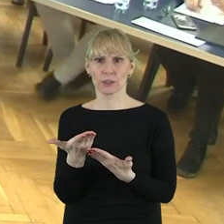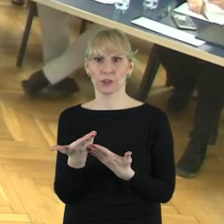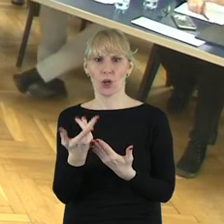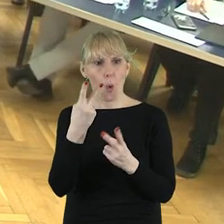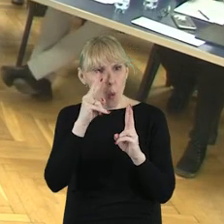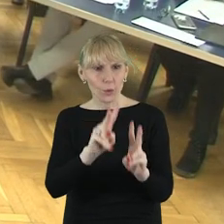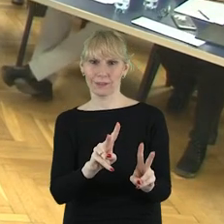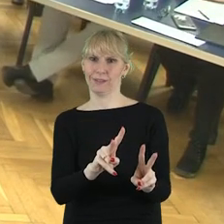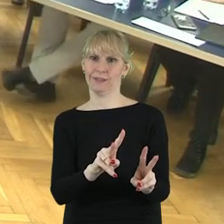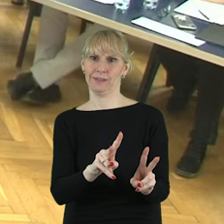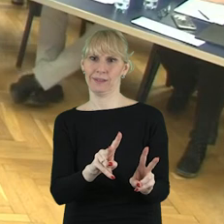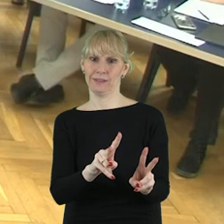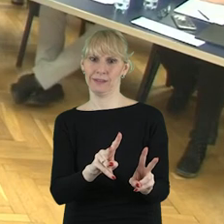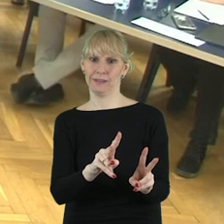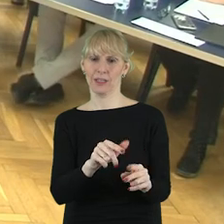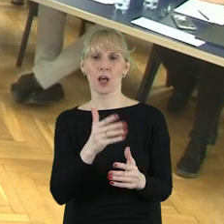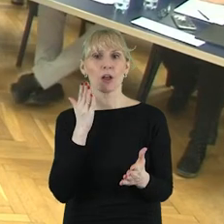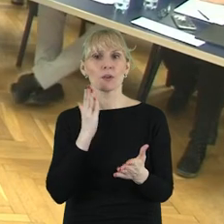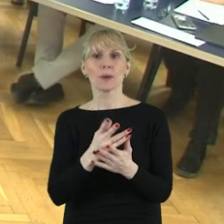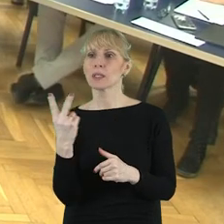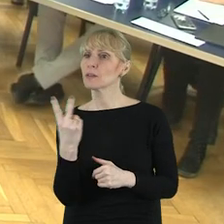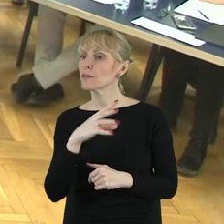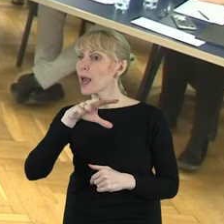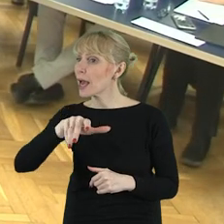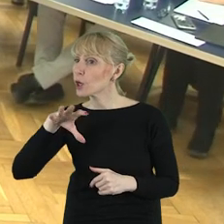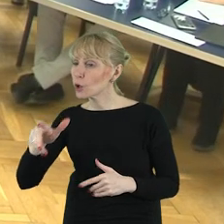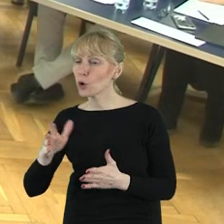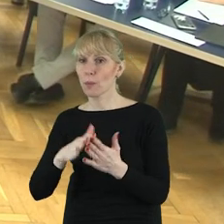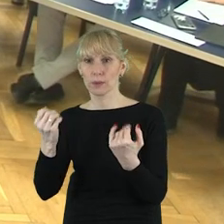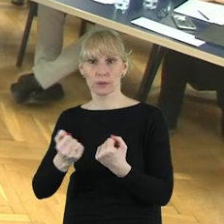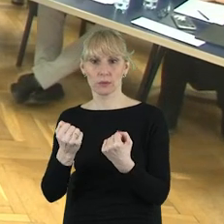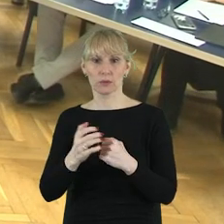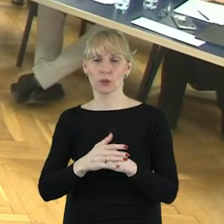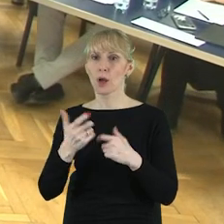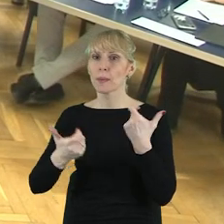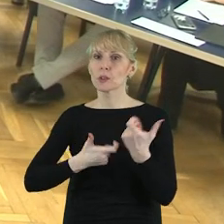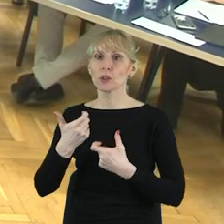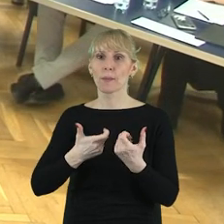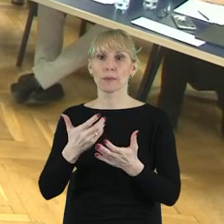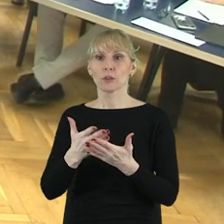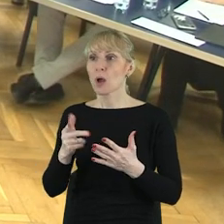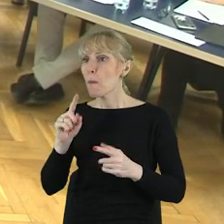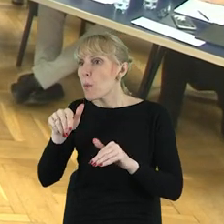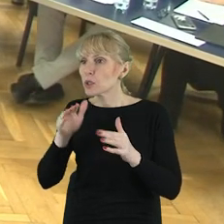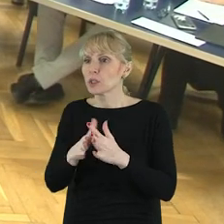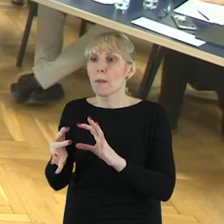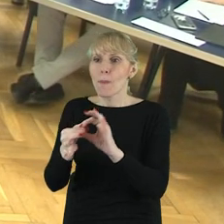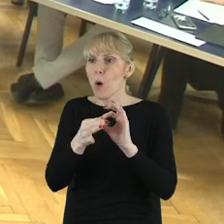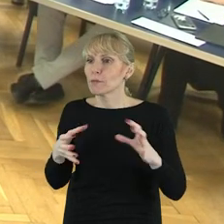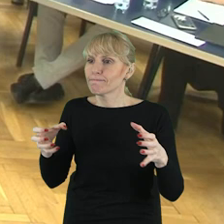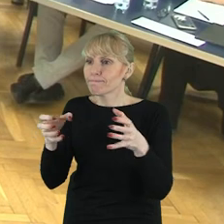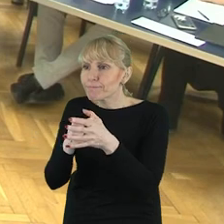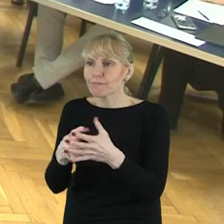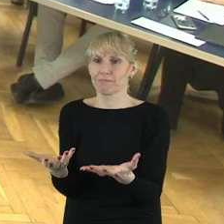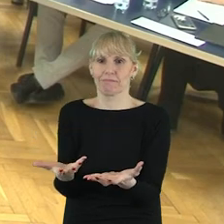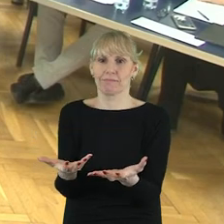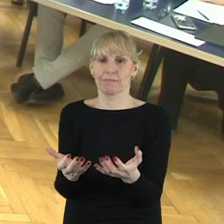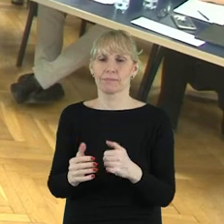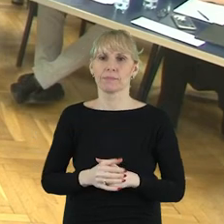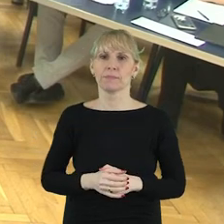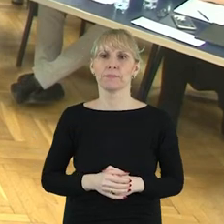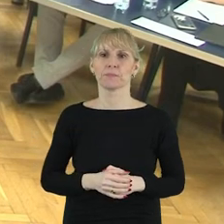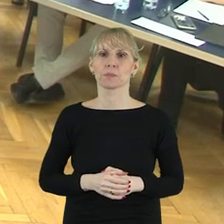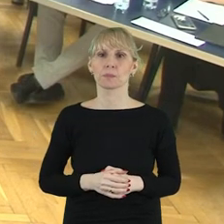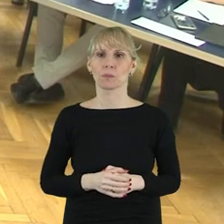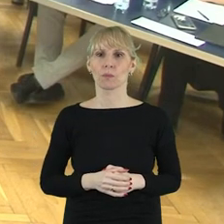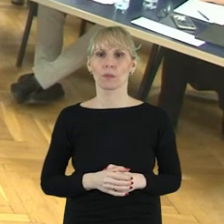będzie uznaniowości, że jeżeli będą dwie grupy lokalnych działania, to zrobimy wszystko, żeby, nie wiem, dwie zostały razem, żeby się może połączyły, nie wiem. Bo